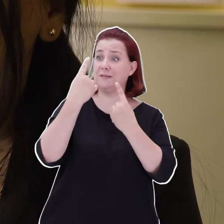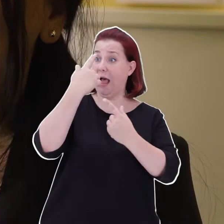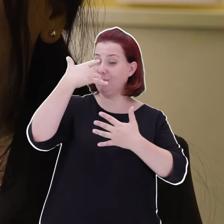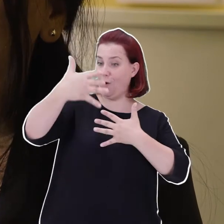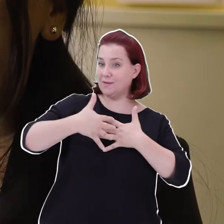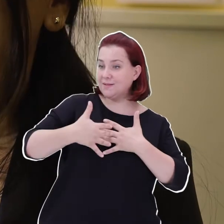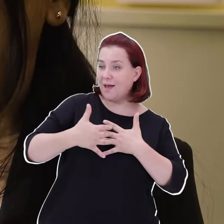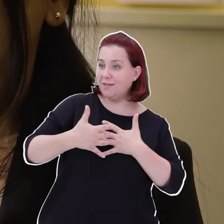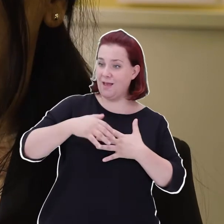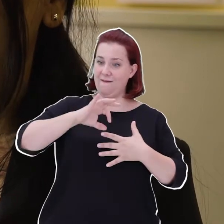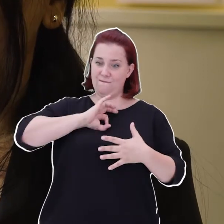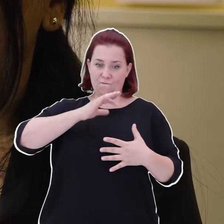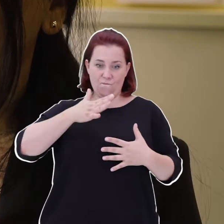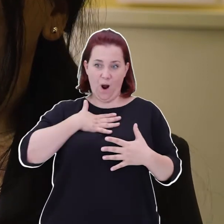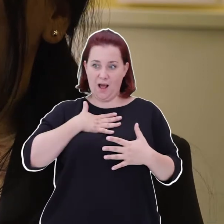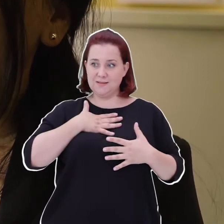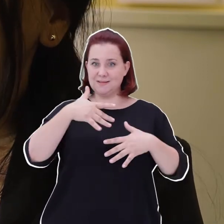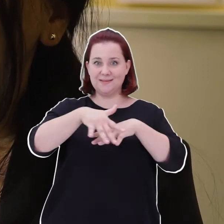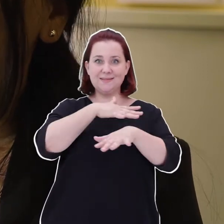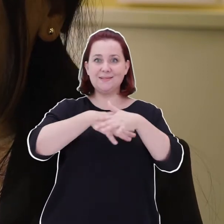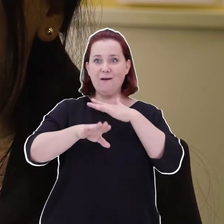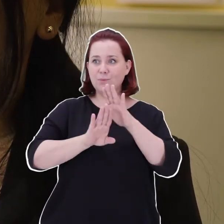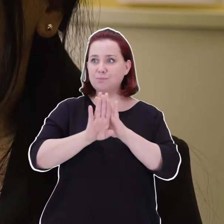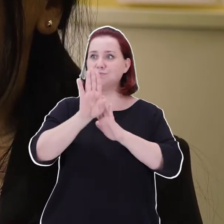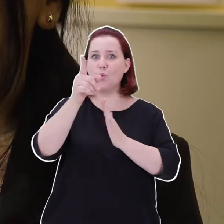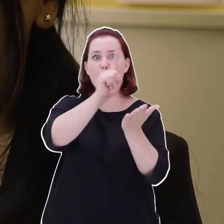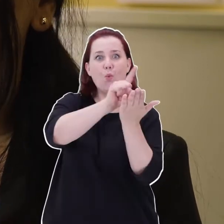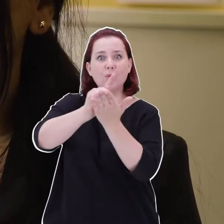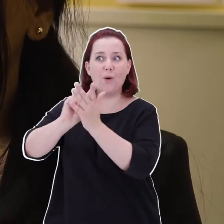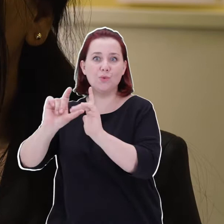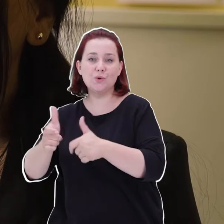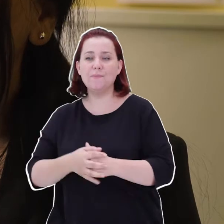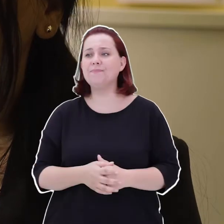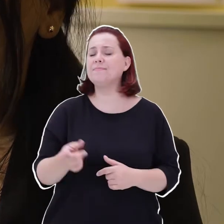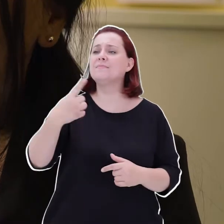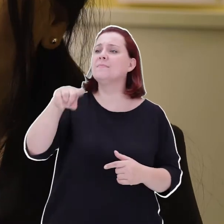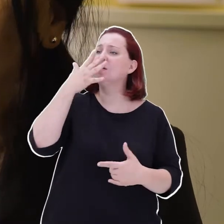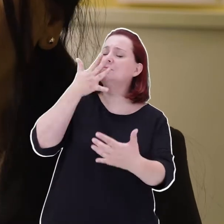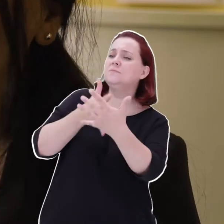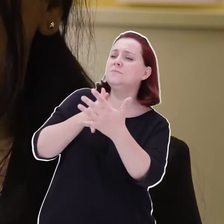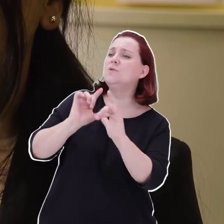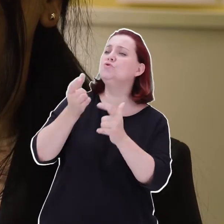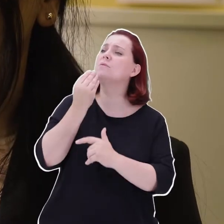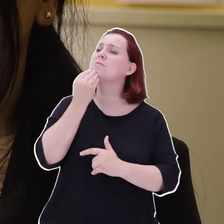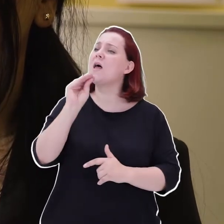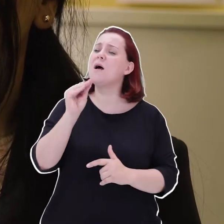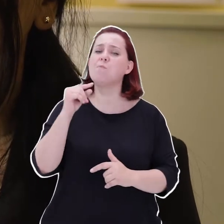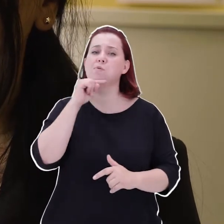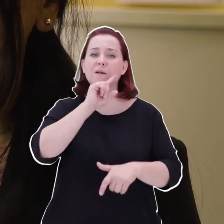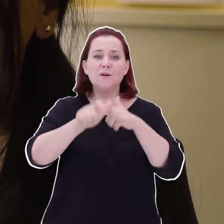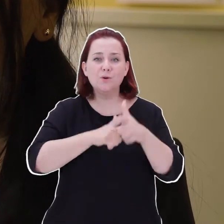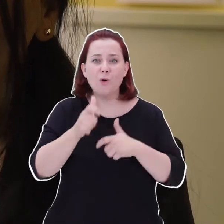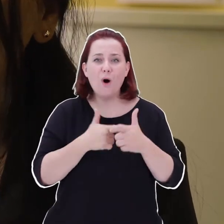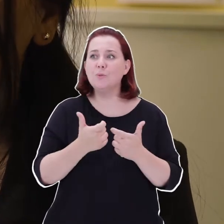samooceny swoich dokonań zawodowych, określeniu tego, w czym jesteście najlepsi, które